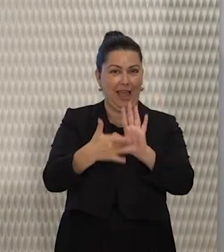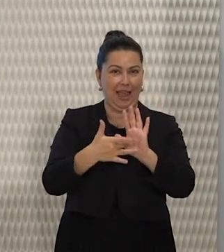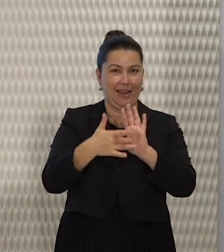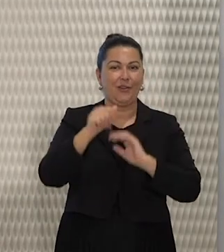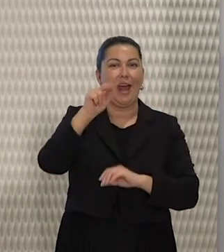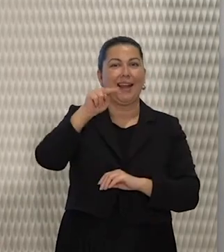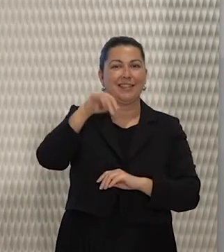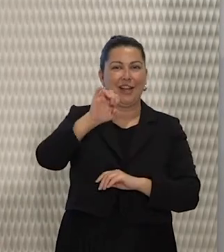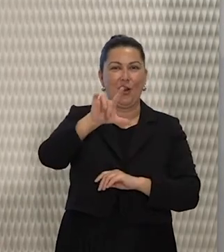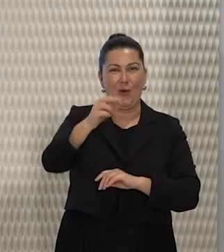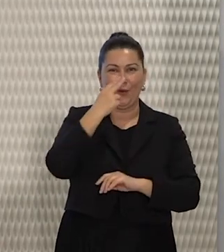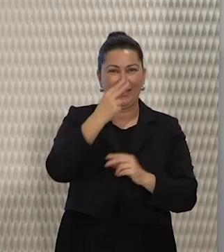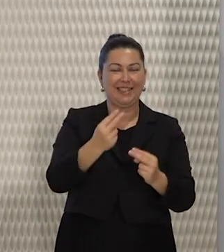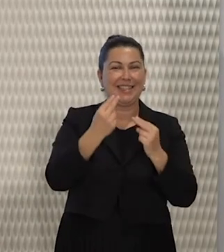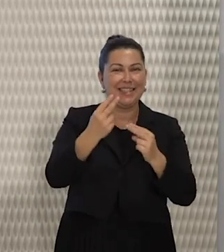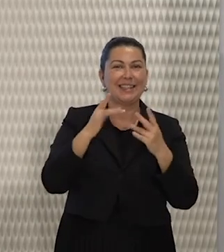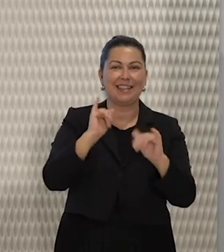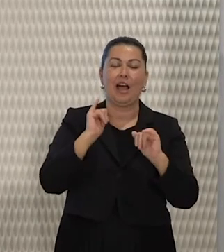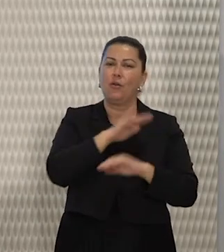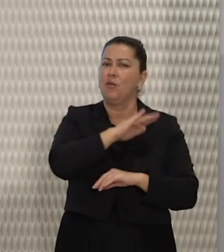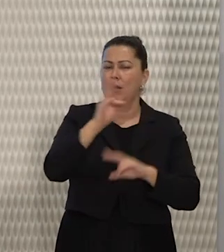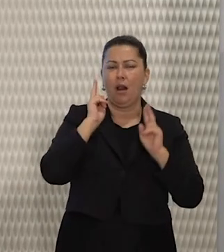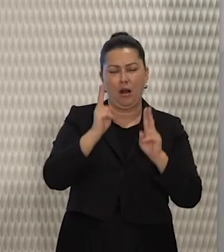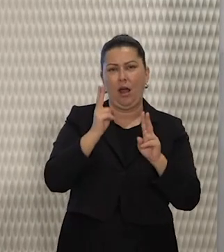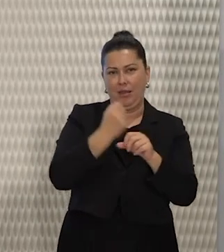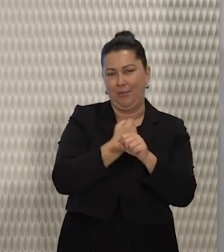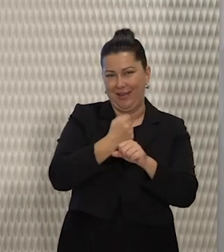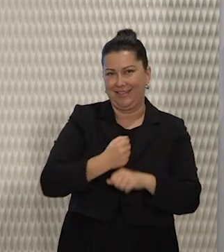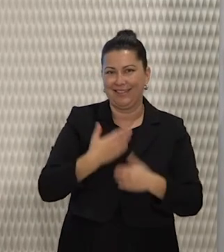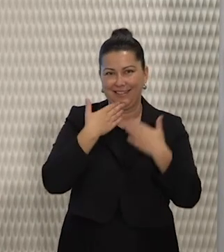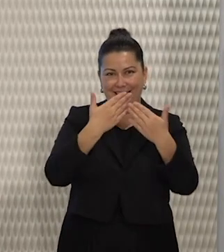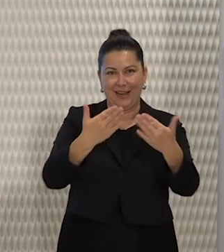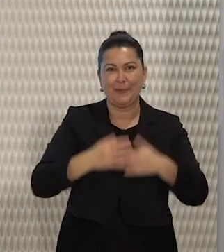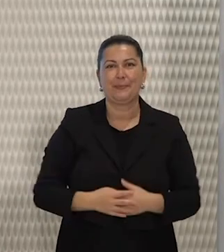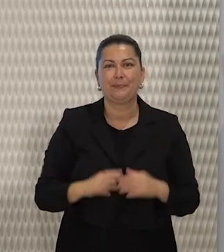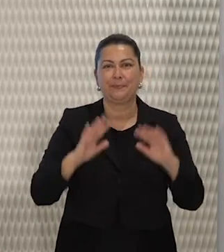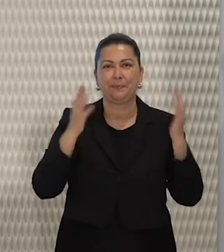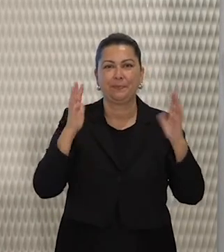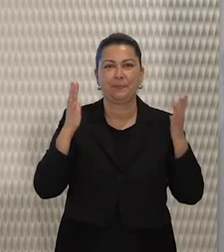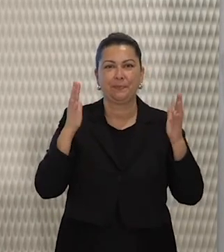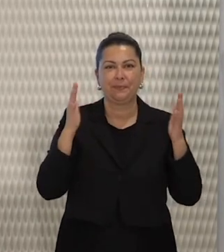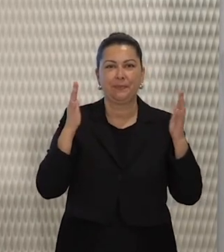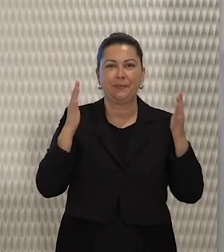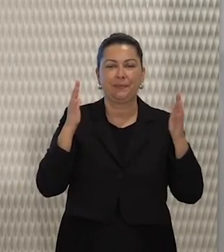Angelo, dass man sieht, dass man auch überall einsetzen kann. Ja. Vielen Dank.